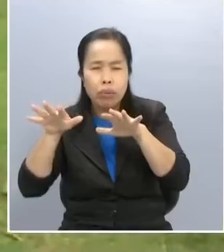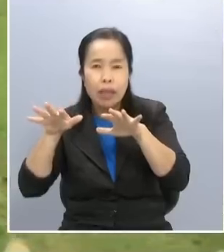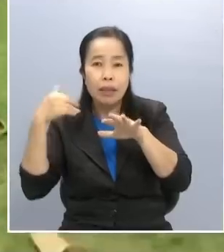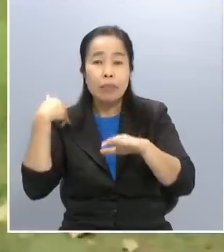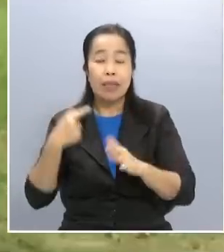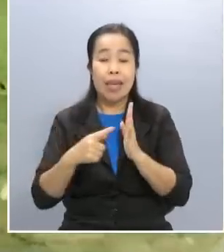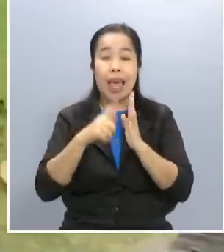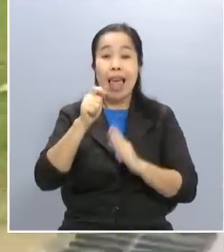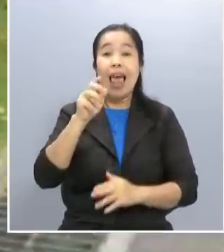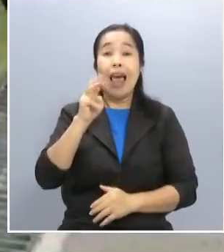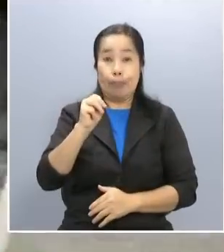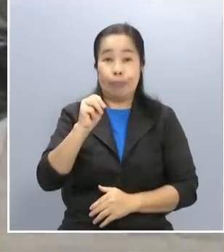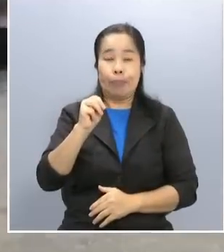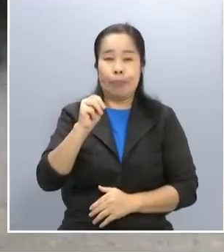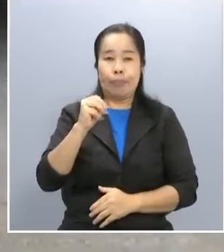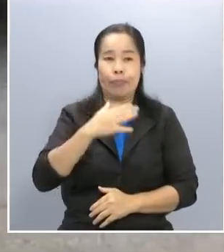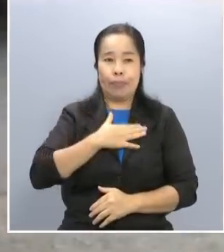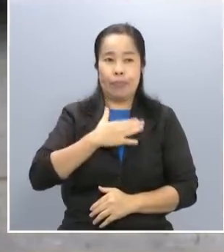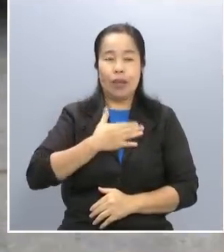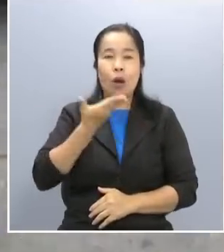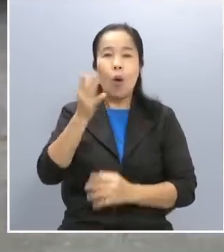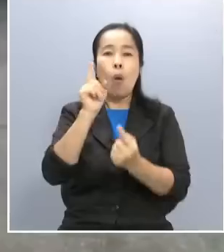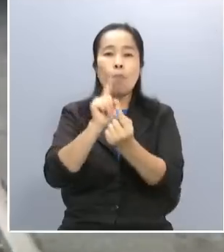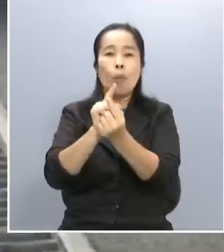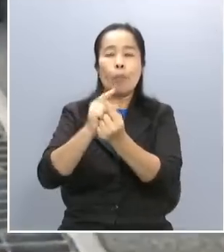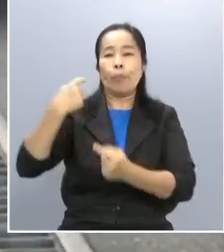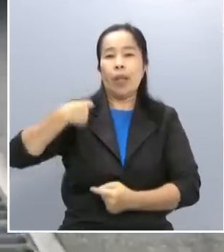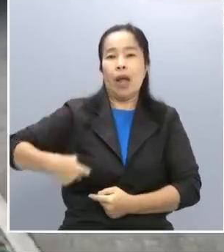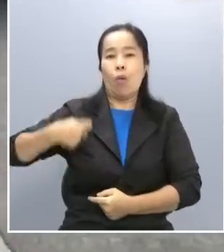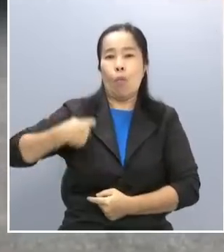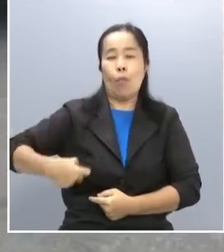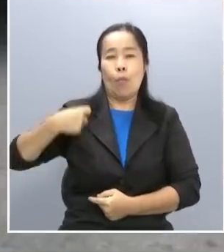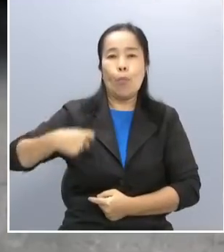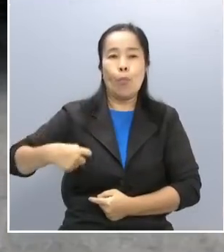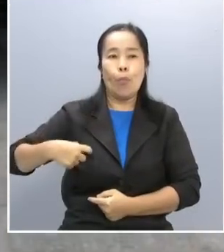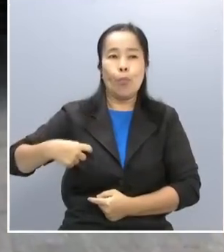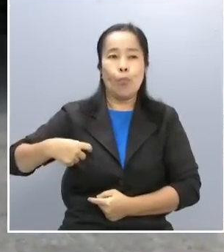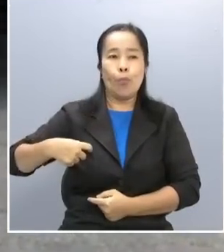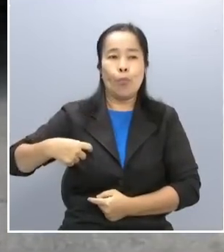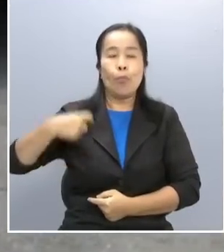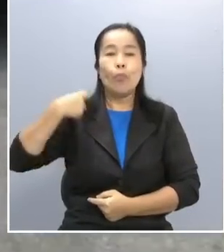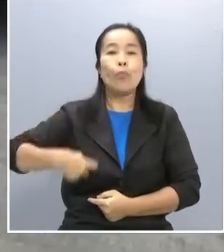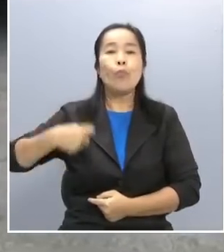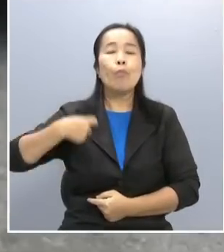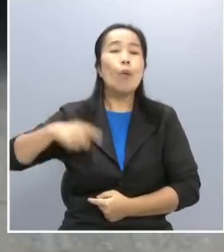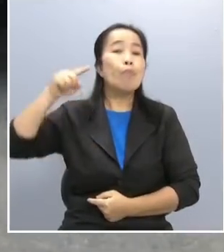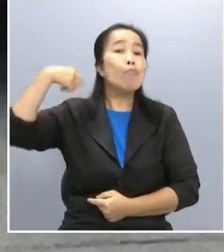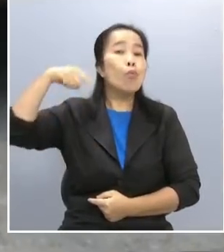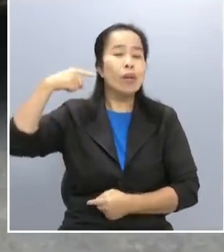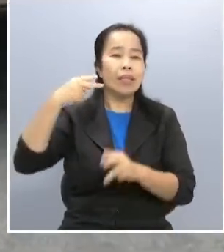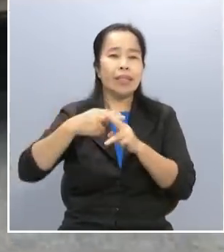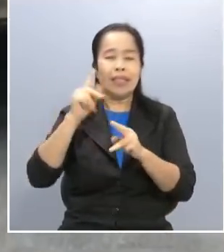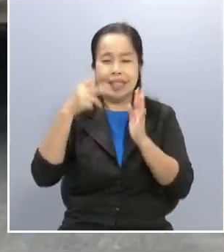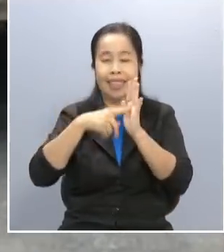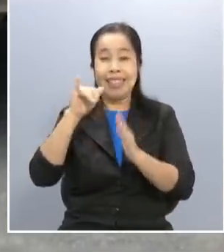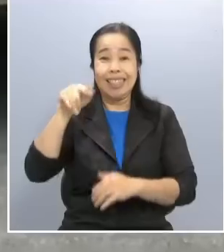อมเนี่ยขอเจอทนายความก็คือทนายความของแอมเองครับก็คือทนายธันนิชาหรือว่าทนายพั